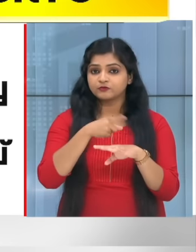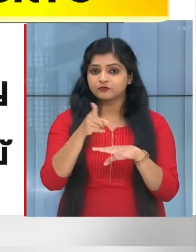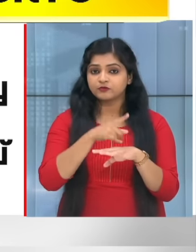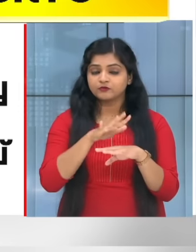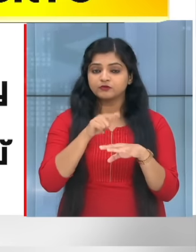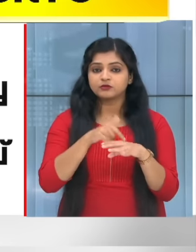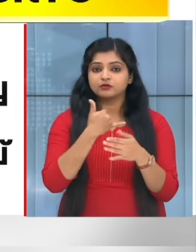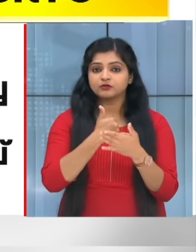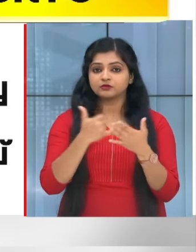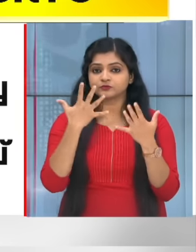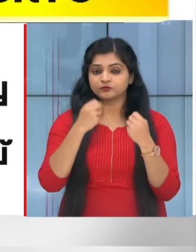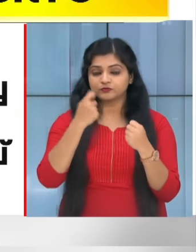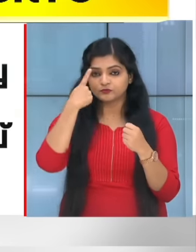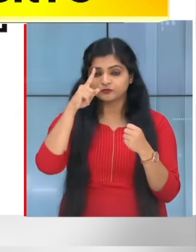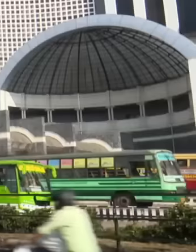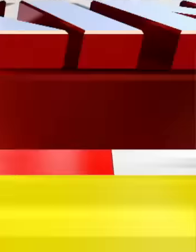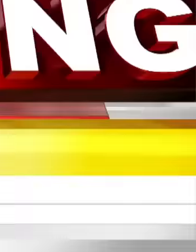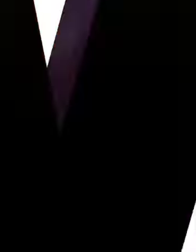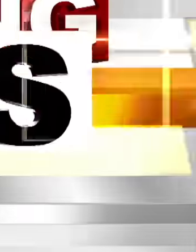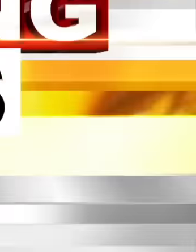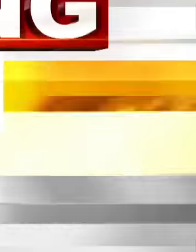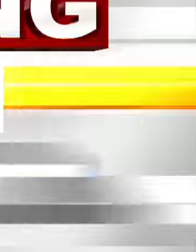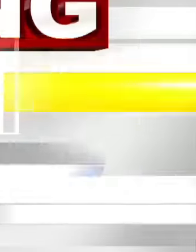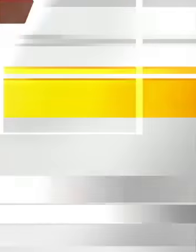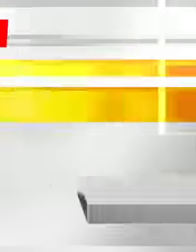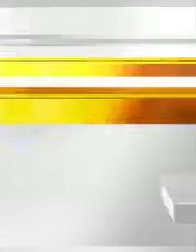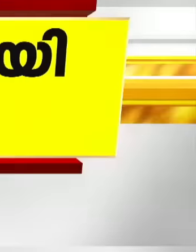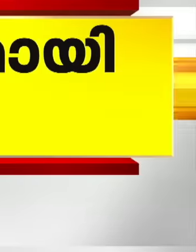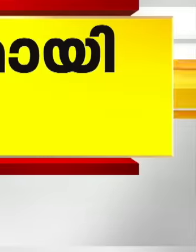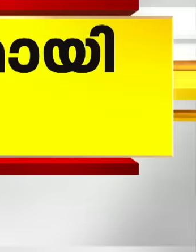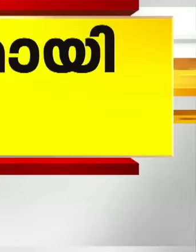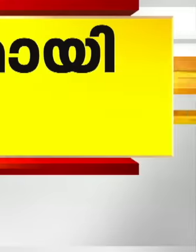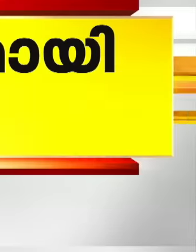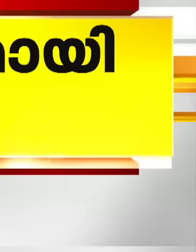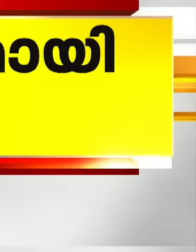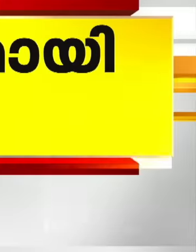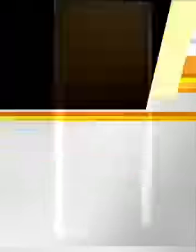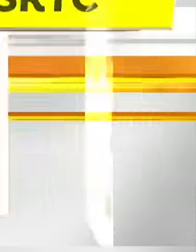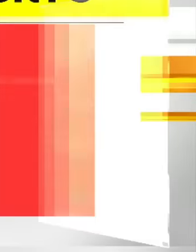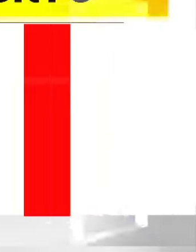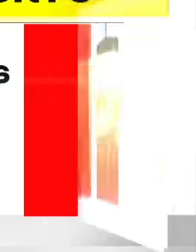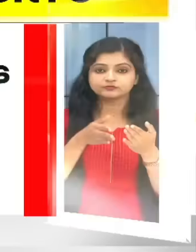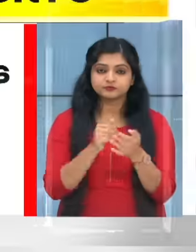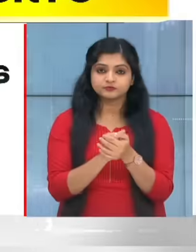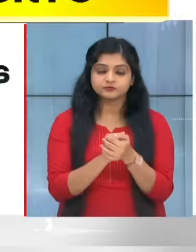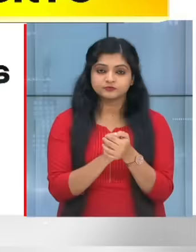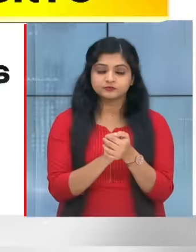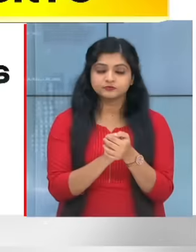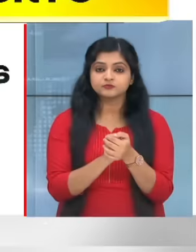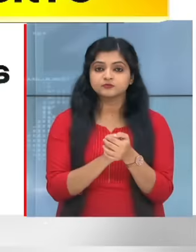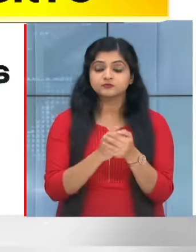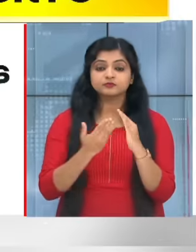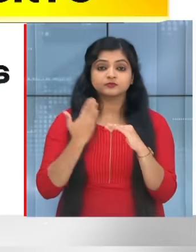അവസാനിപ്പിക്കുന്നതിനും വേണ്ടിയാണ് ഇത്തരത്തിലൊരു നിരക്കിളവ് ഇപ്പോൾ പ്രഖ്യാപിച്ചിരിക്കുന്നതെന്നാണ് KSRTC നൽകുന്ന വിശദീകരണം. നേരത്തെ